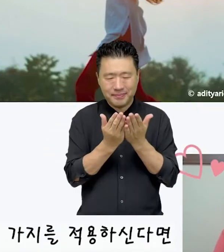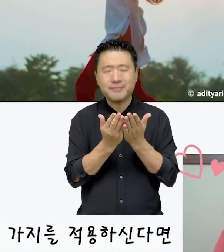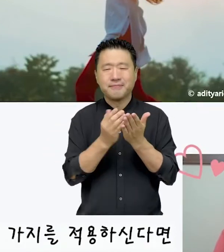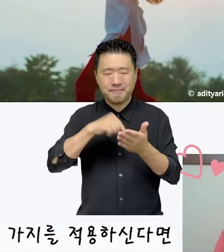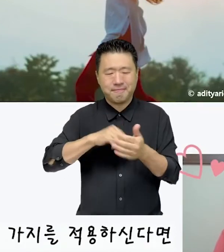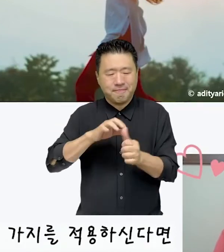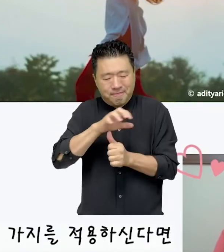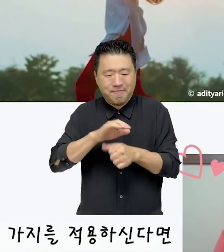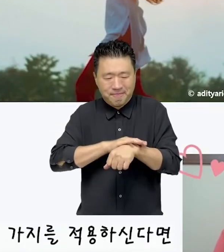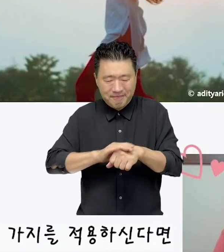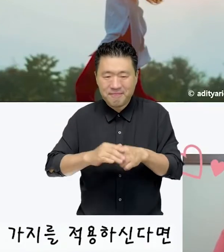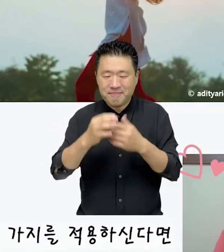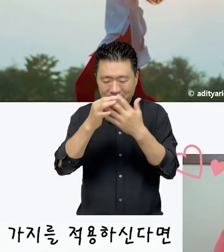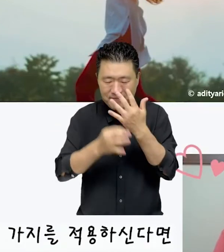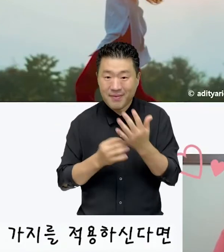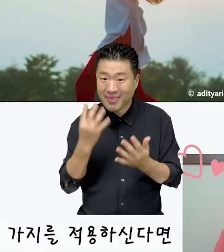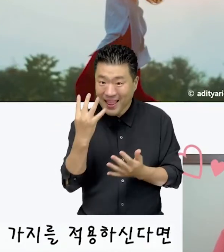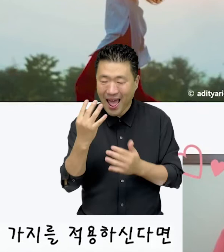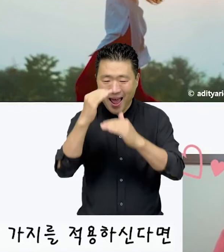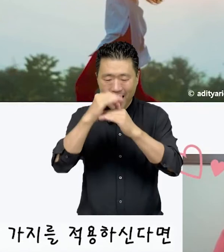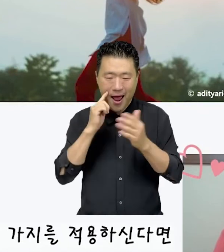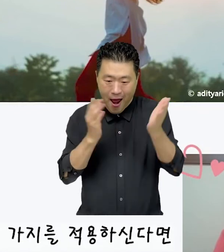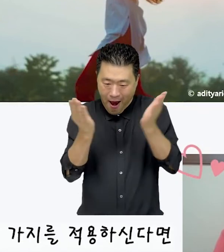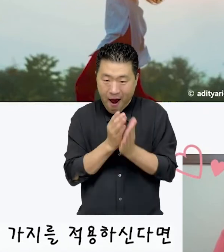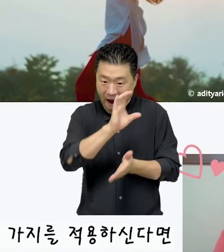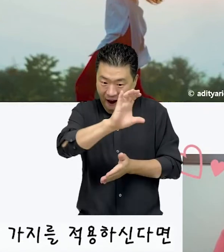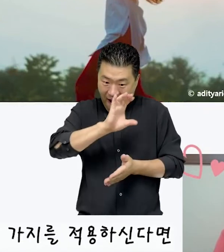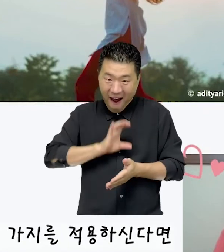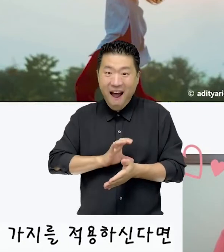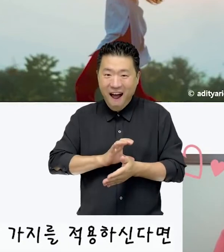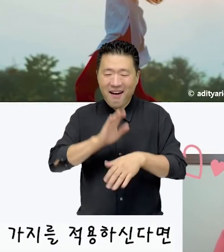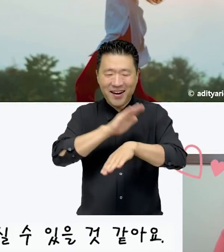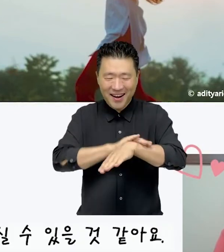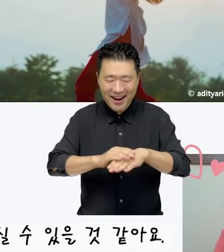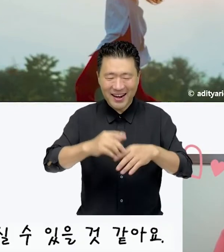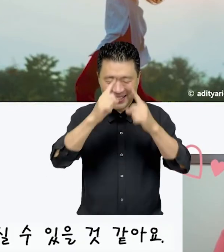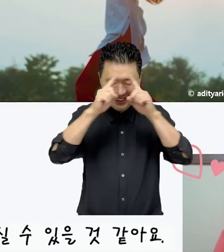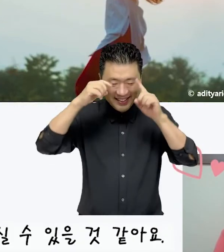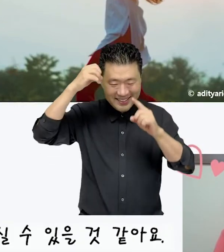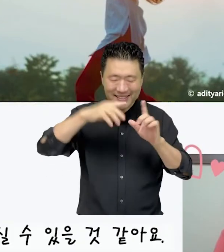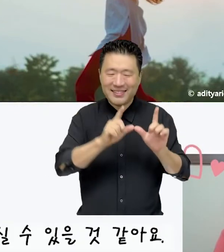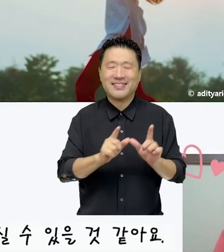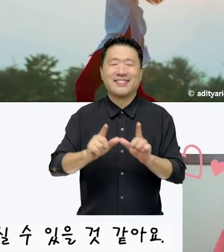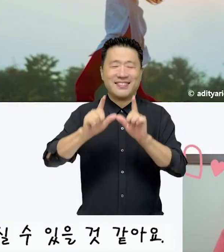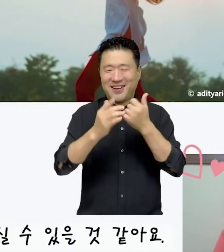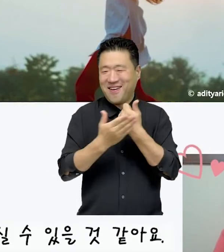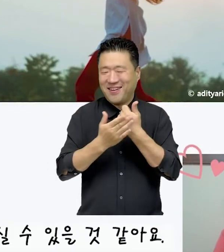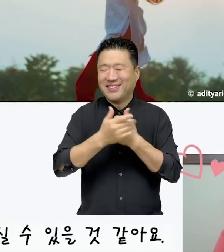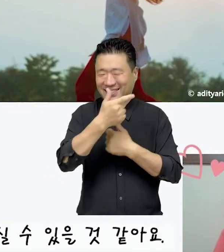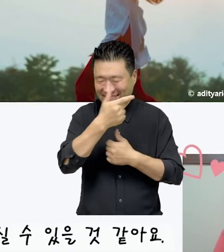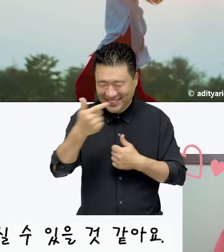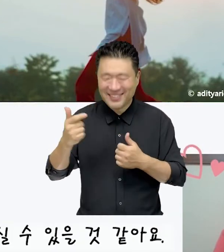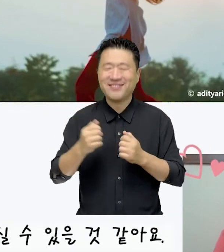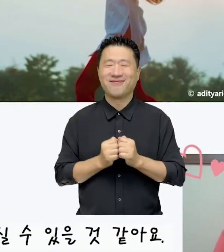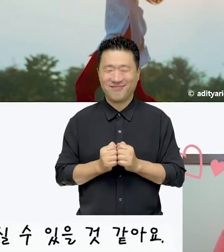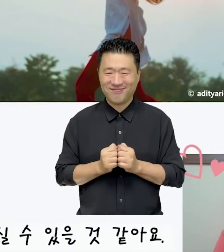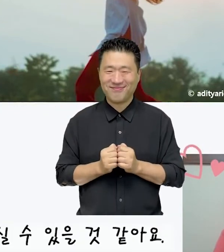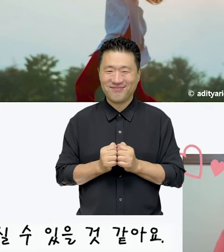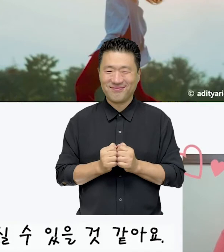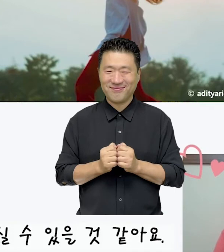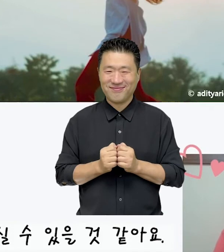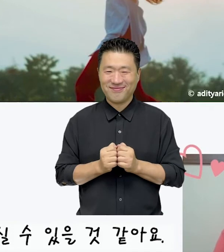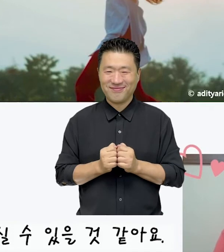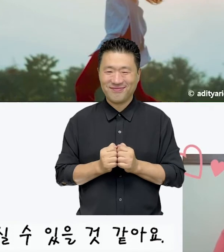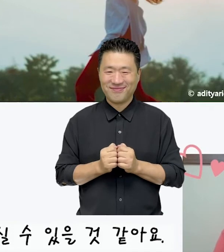책을 통해서 마음 관리 방법 4가지를 적용하신다면 대학원 생활을 하시는데 도움이 되실